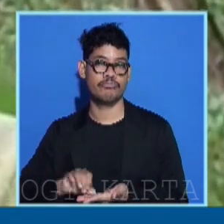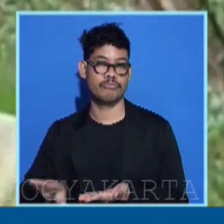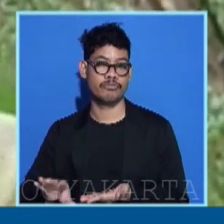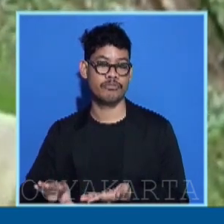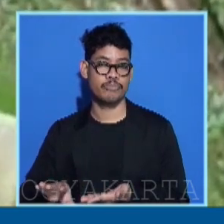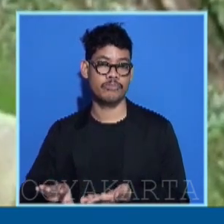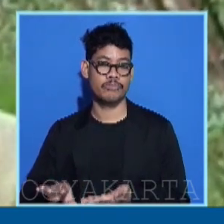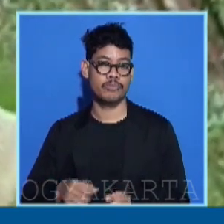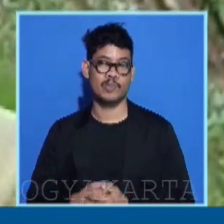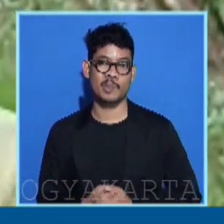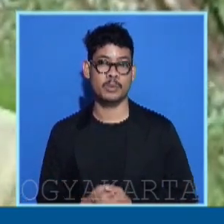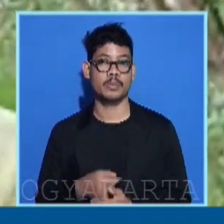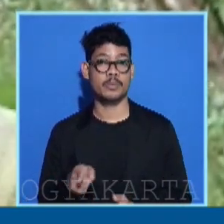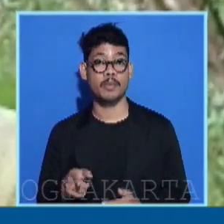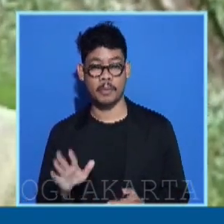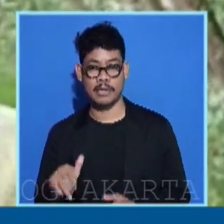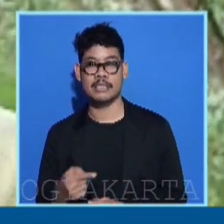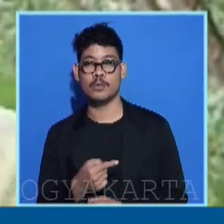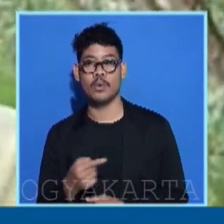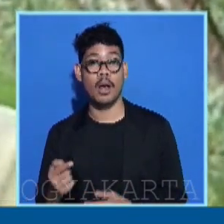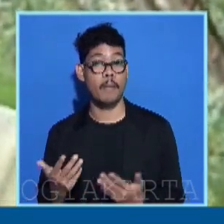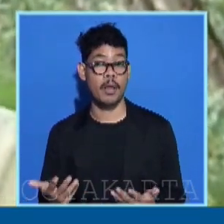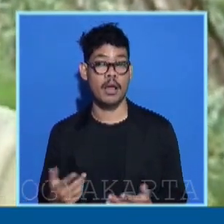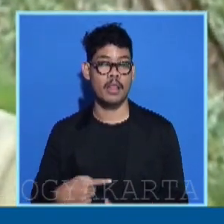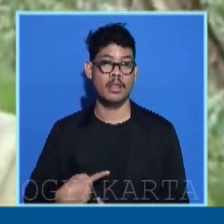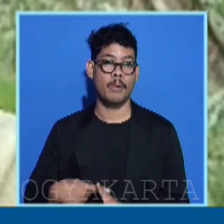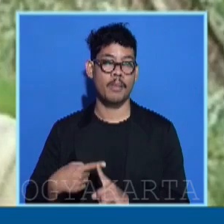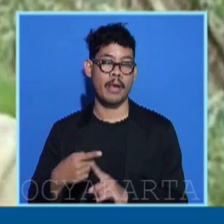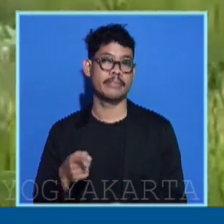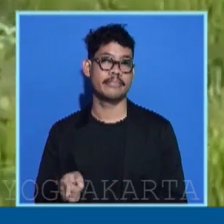pupukikiak kirang terus 15 k